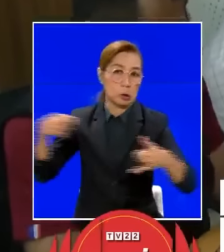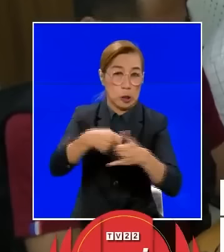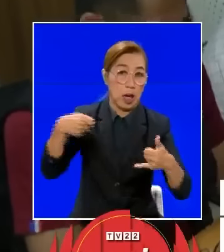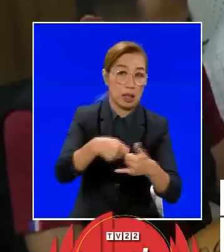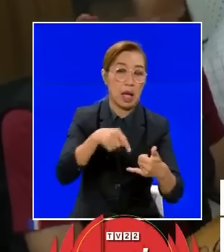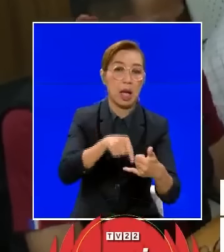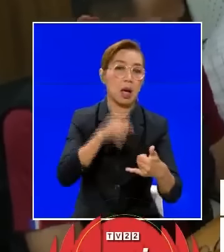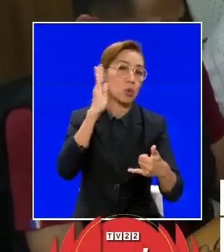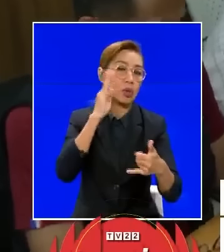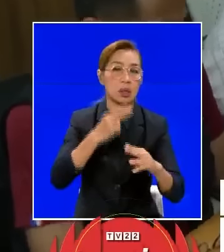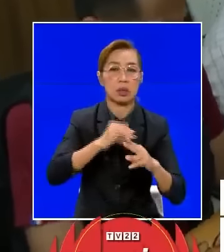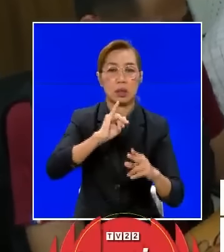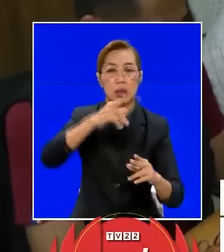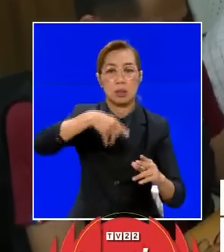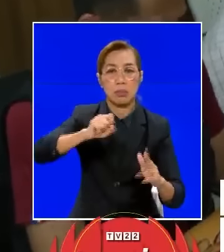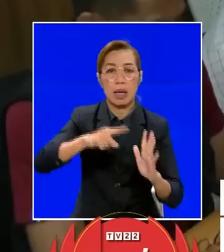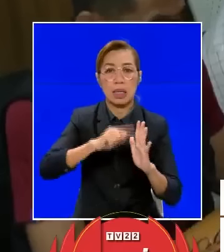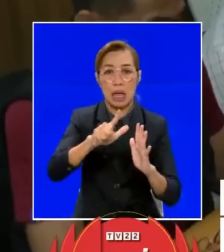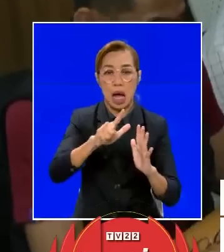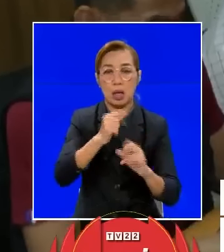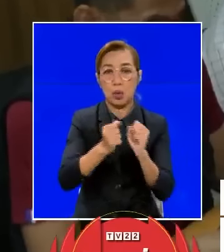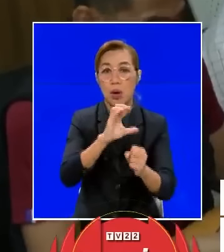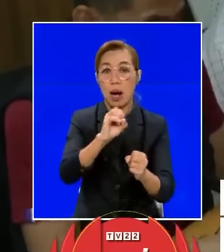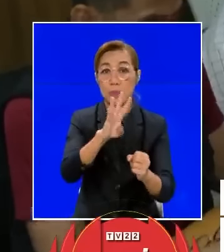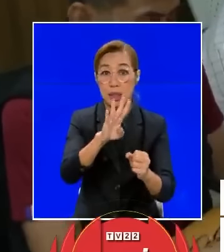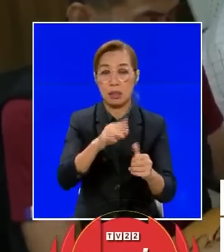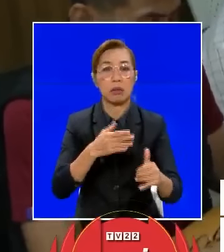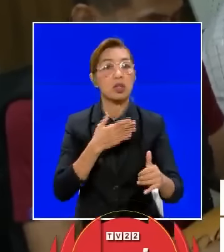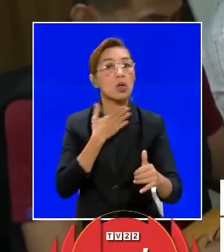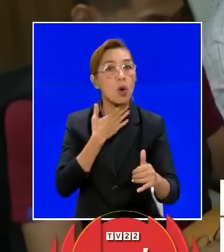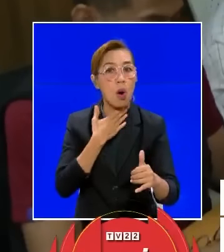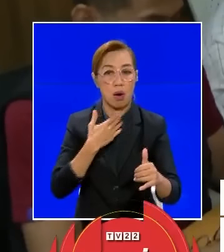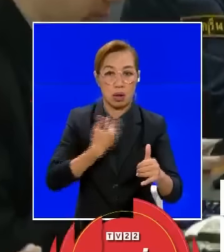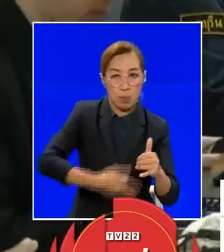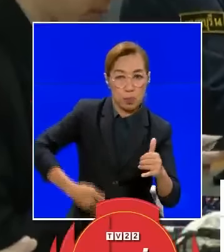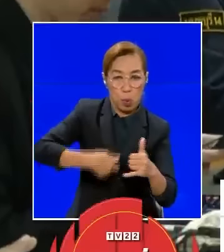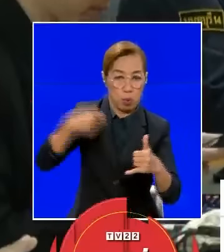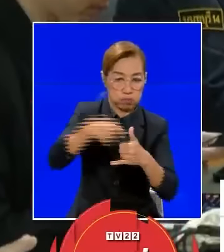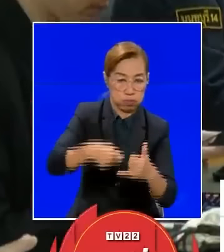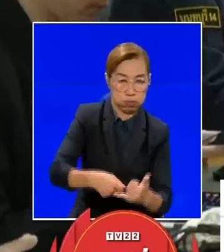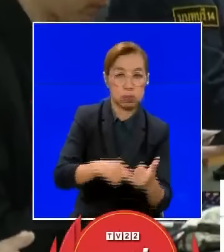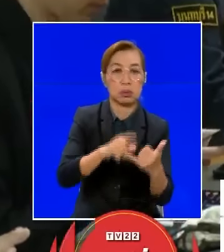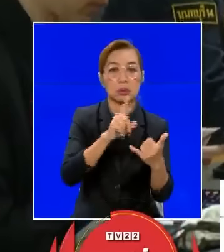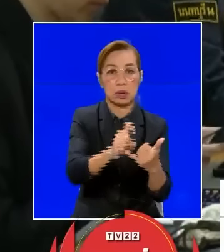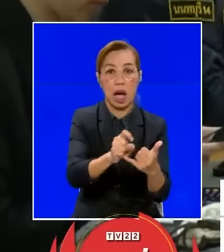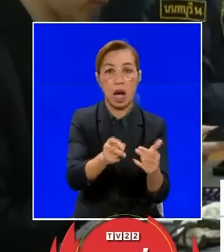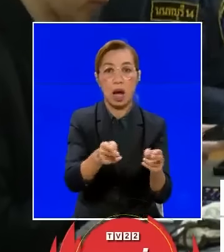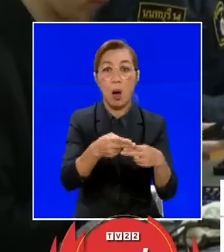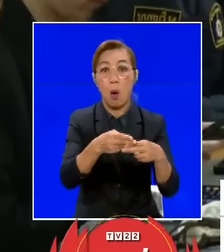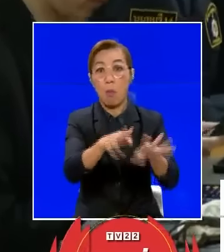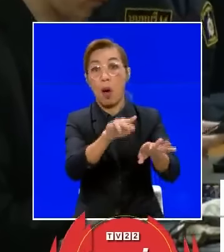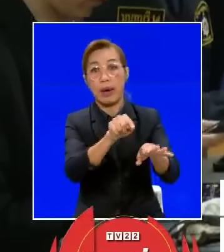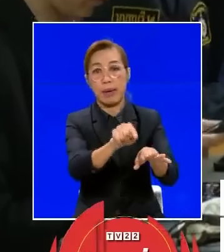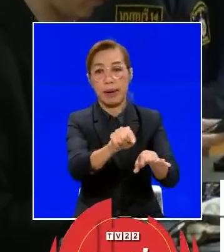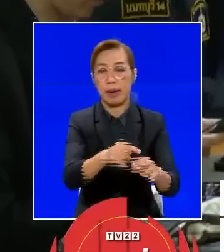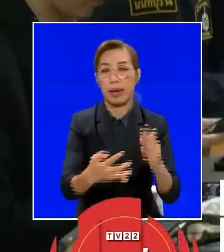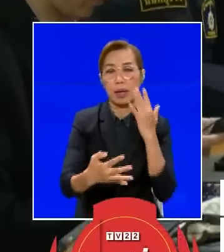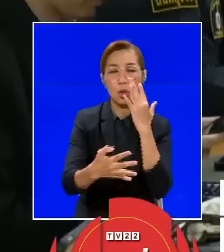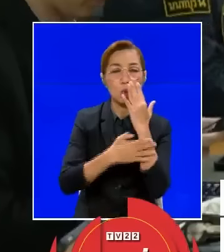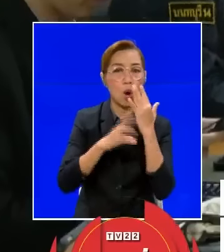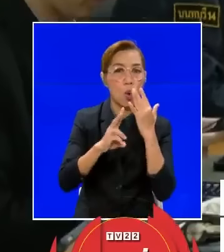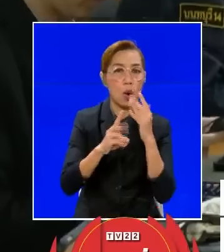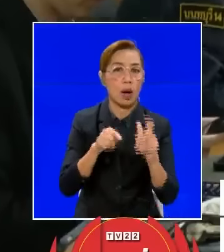องอ่อนอายุ54ปีที่บริเวณลำคอลำตัวกว่า15แผลนอนเสียชีวิตภายในคอนโดมิเนียมย่านงามวงศ์วานซอย6